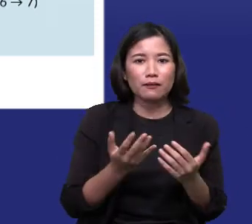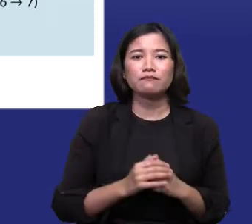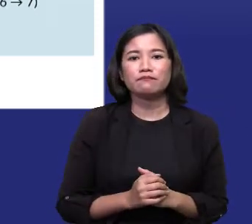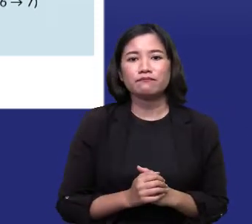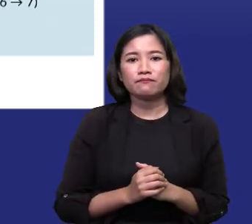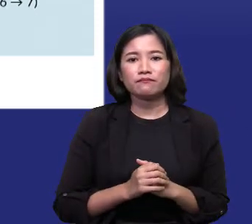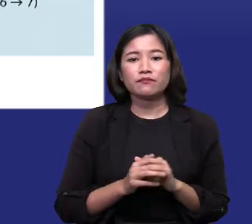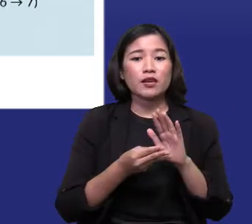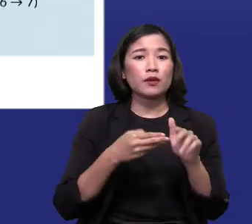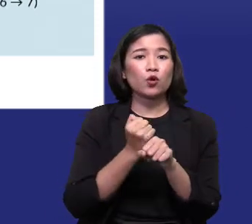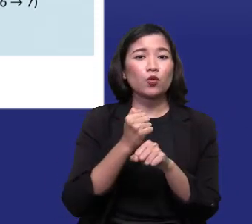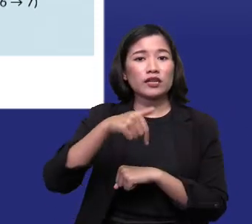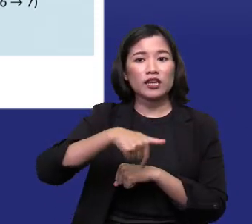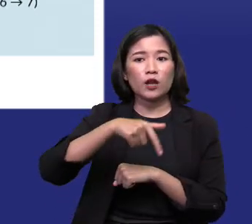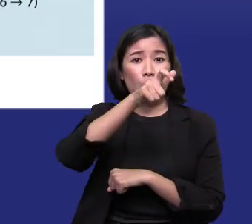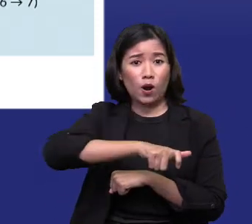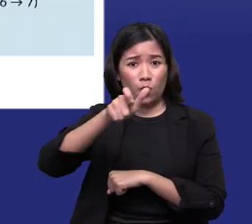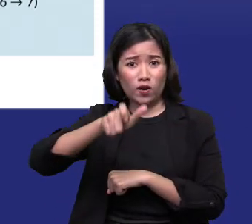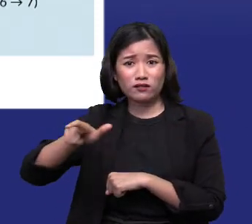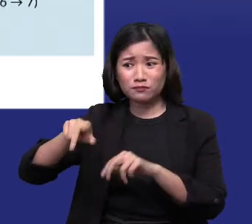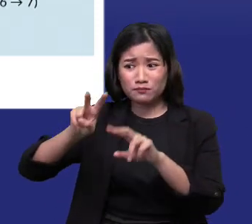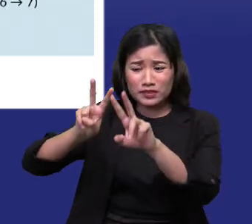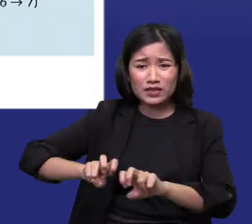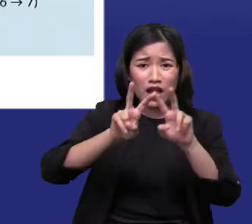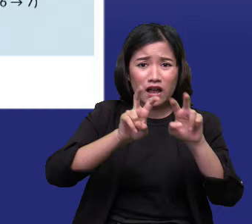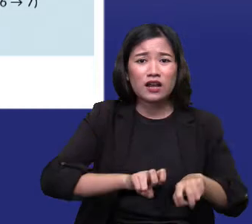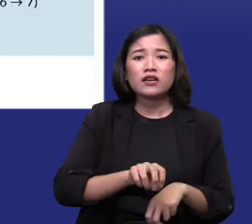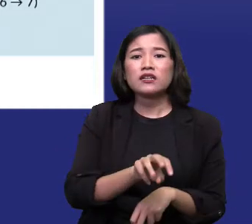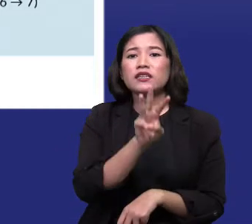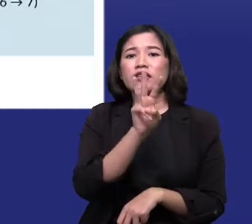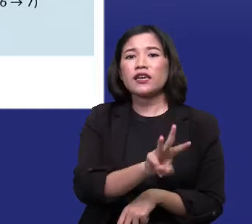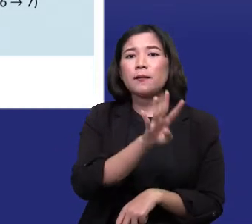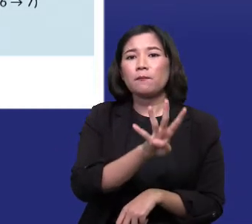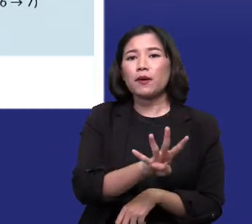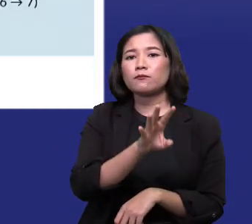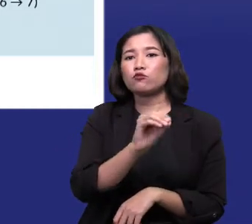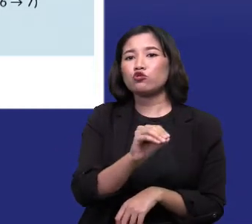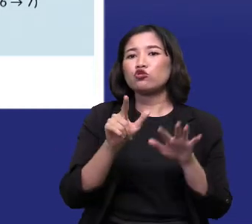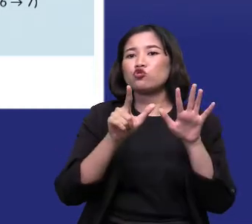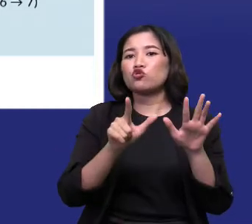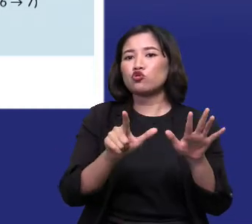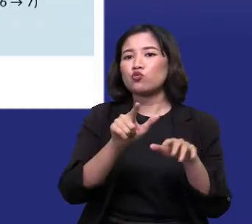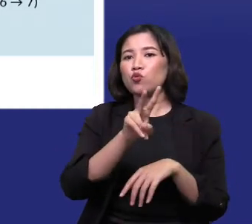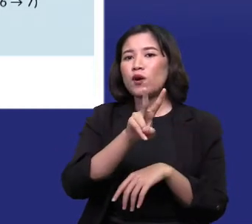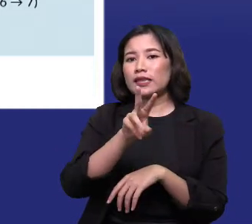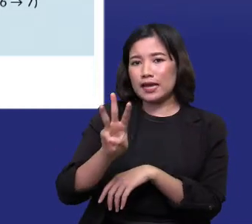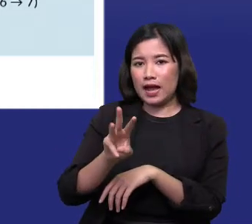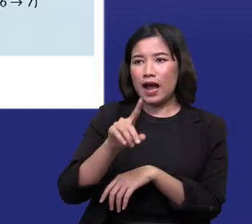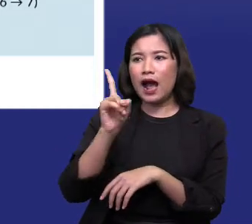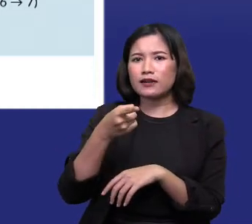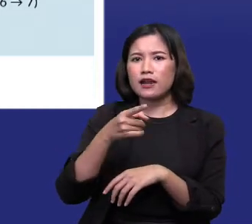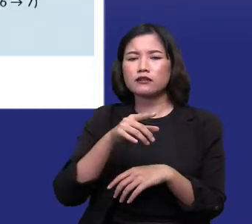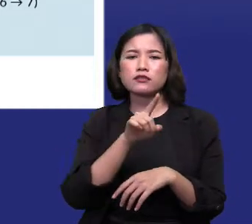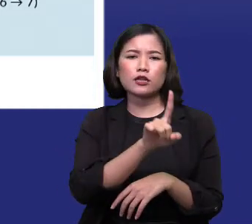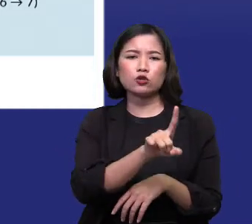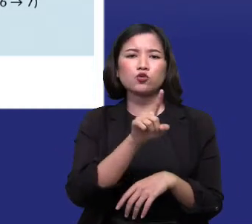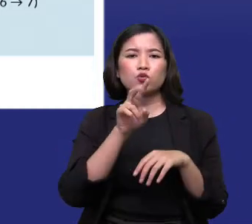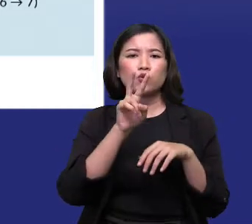ini jumlah orang diperiksa sebesar 340.000 723 atau mencapai 120